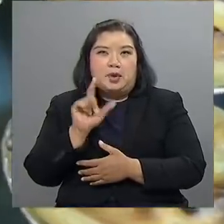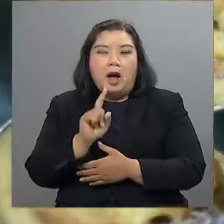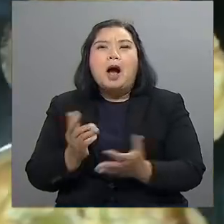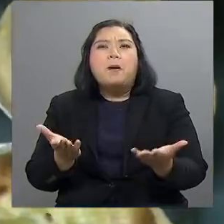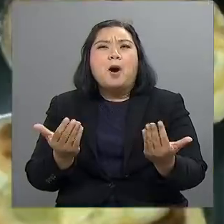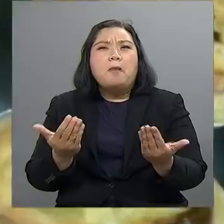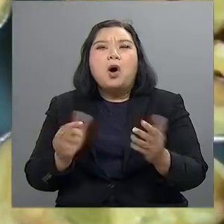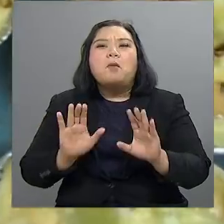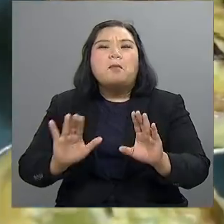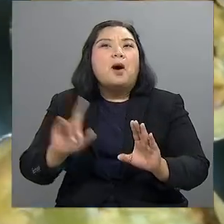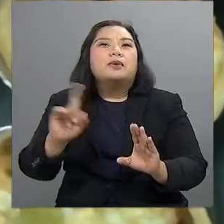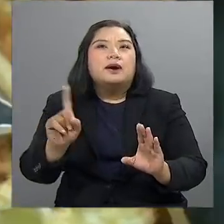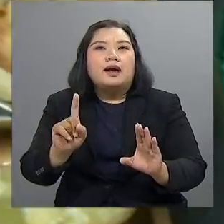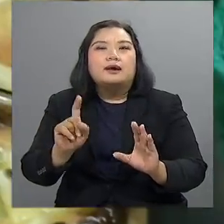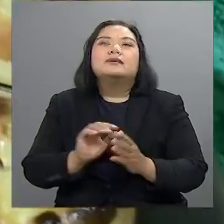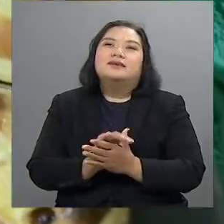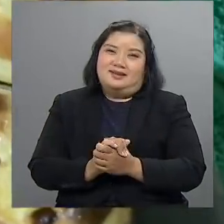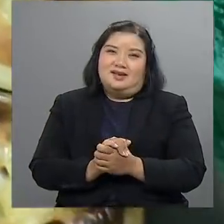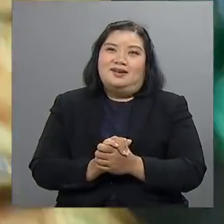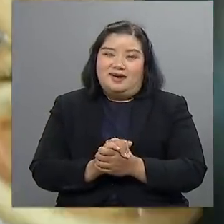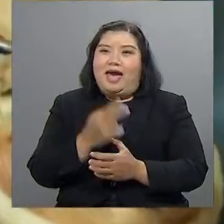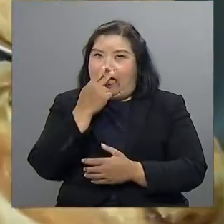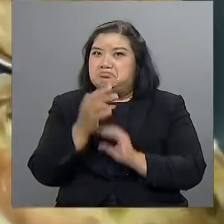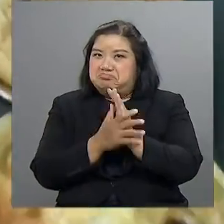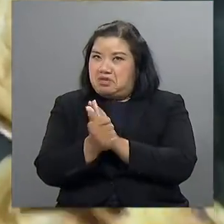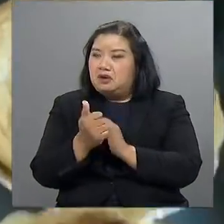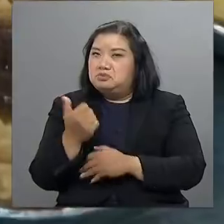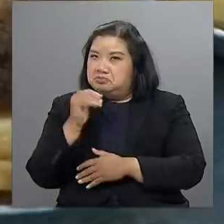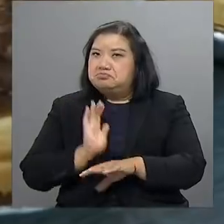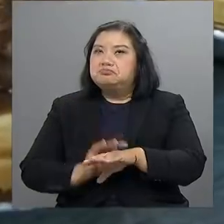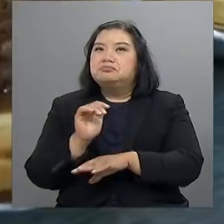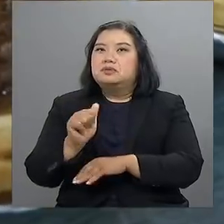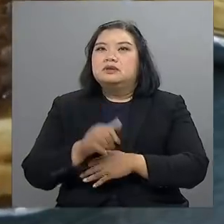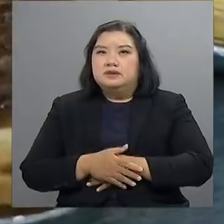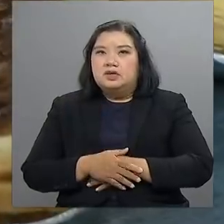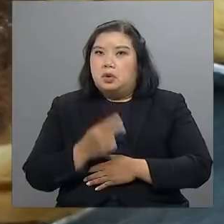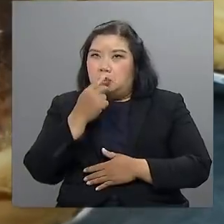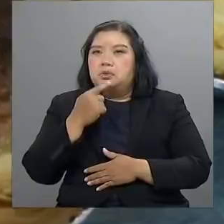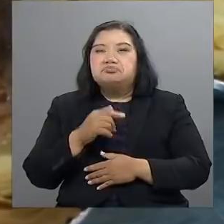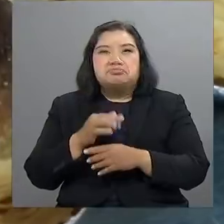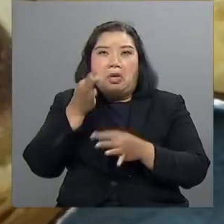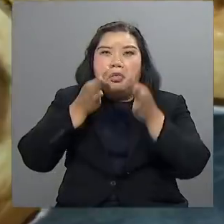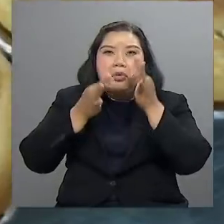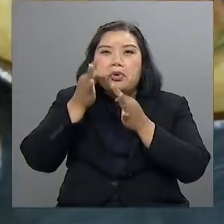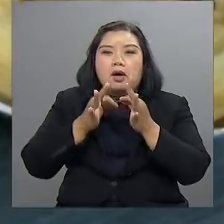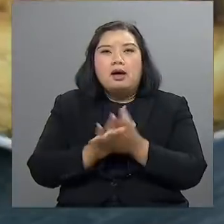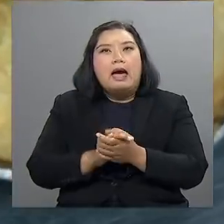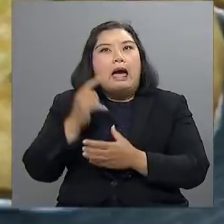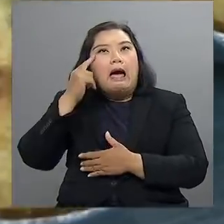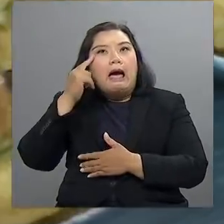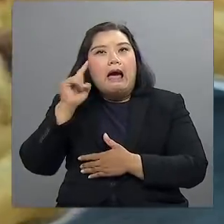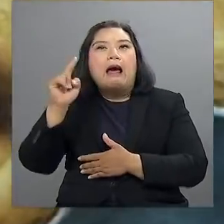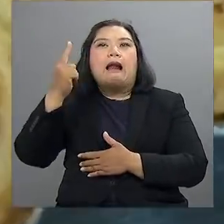คือทำออกมาคือแบบเป็นฝีมือโปรเฟสชันนอลเลยนะ น่ากิน ใช่ไห ม ชำนาญมาก นี่คือไอเดียของนักเรียนโรง